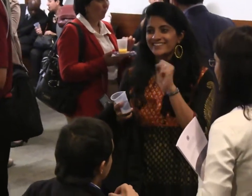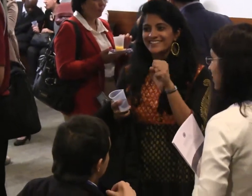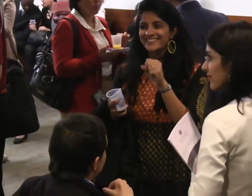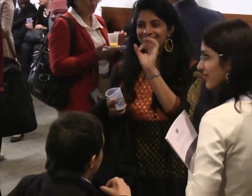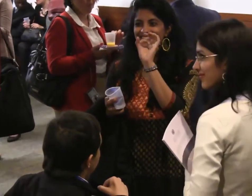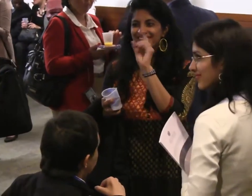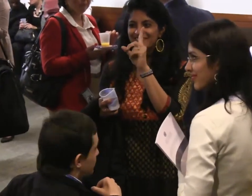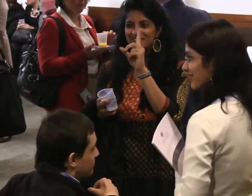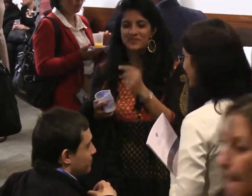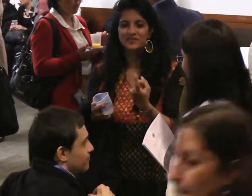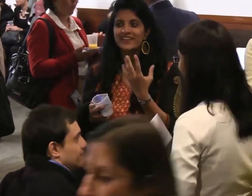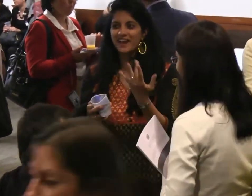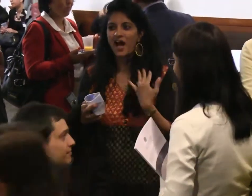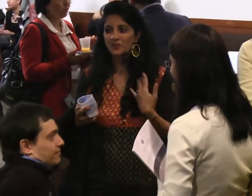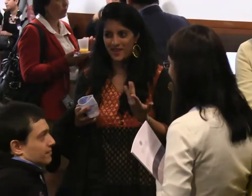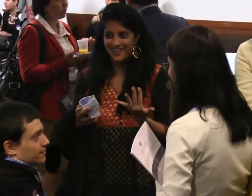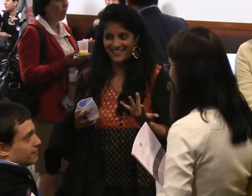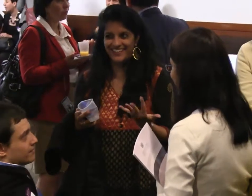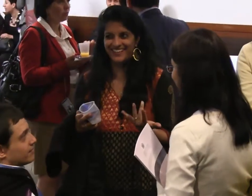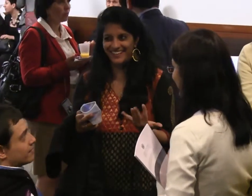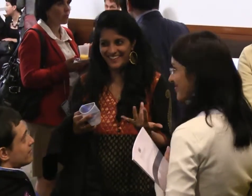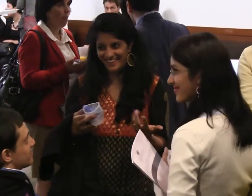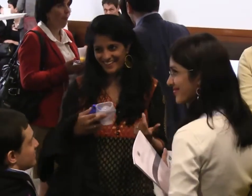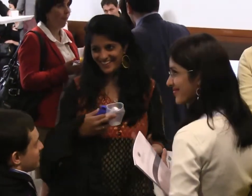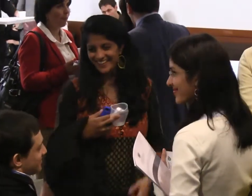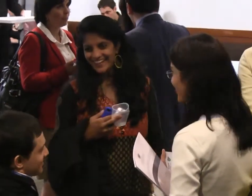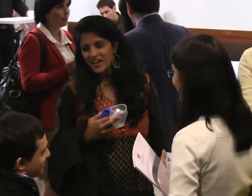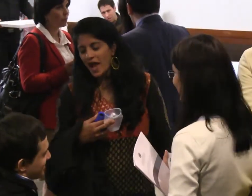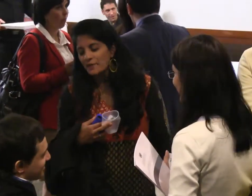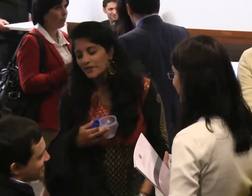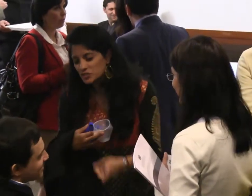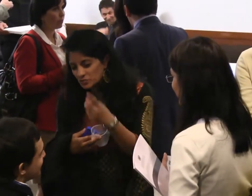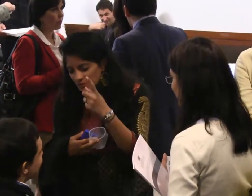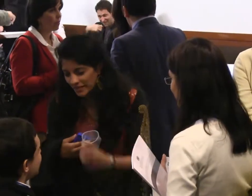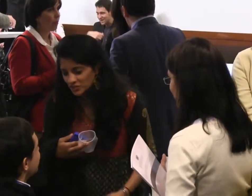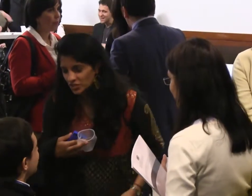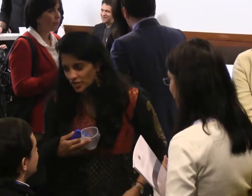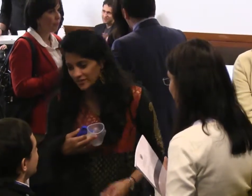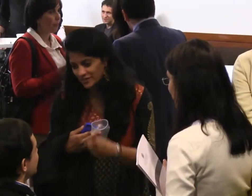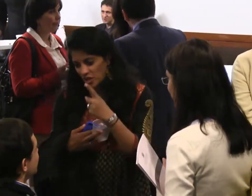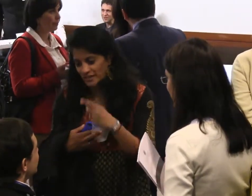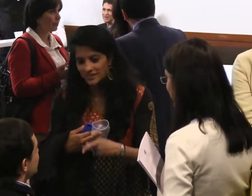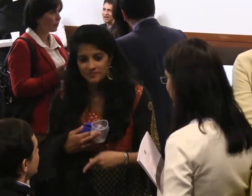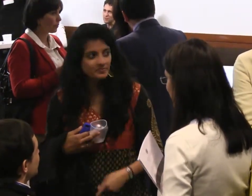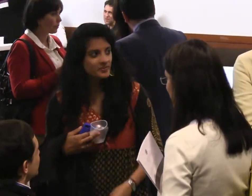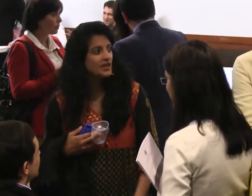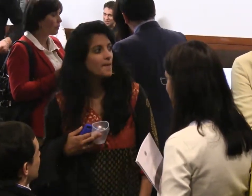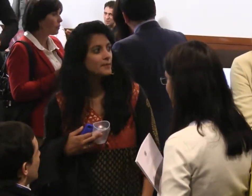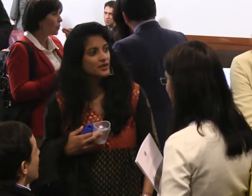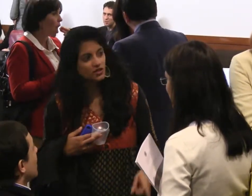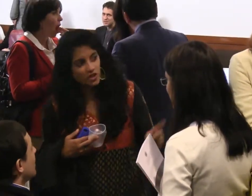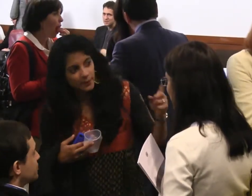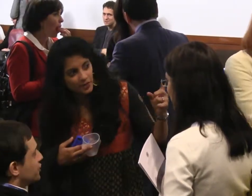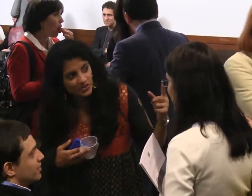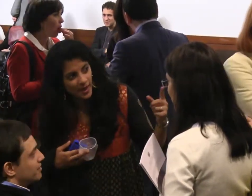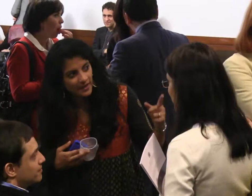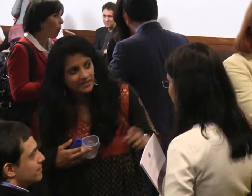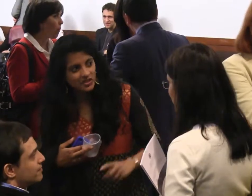Bó bá láyà o, tàbí tó bá ti lọ́kọ, kó kọjú sí Sànníra